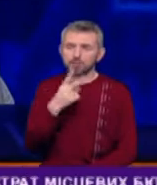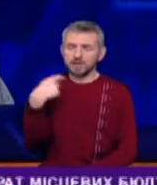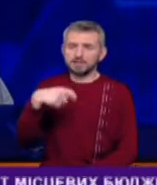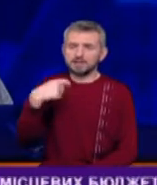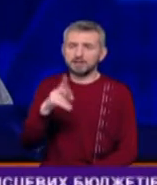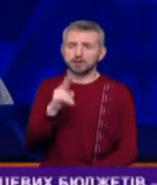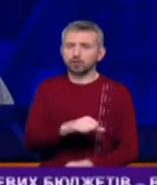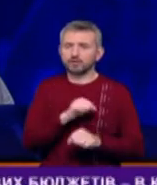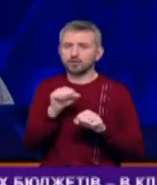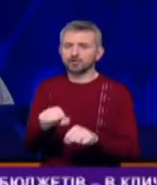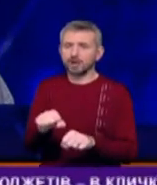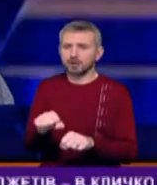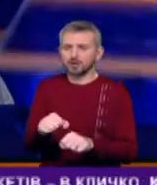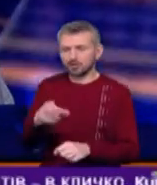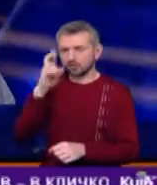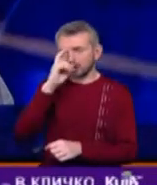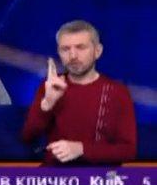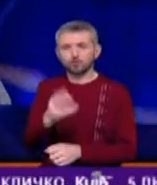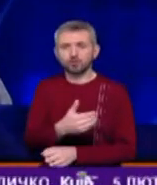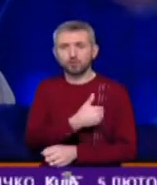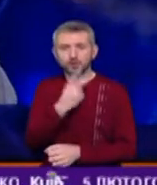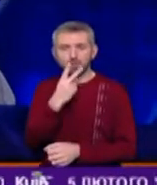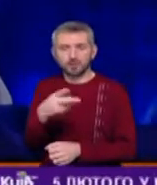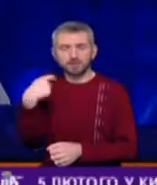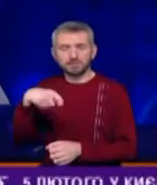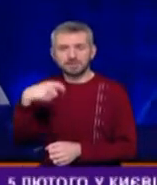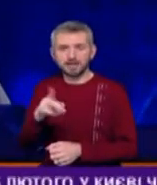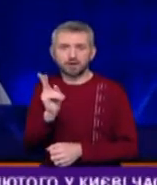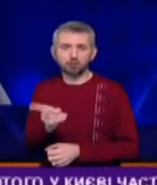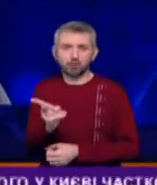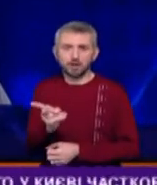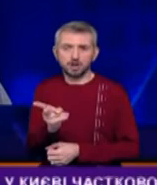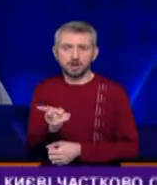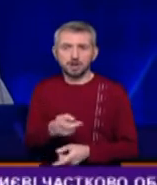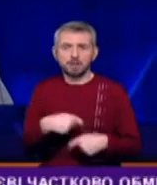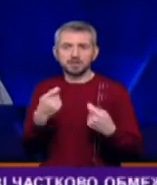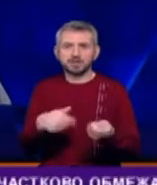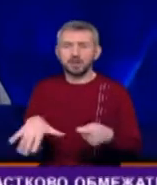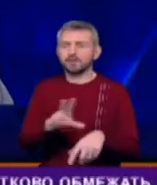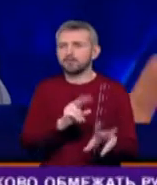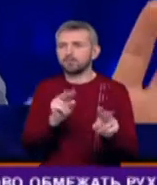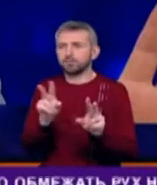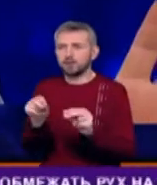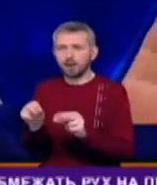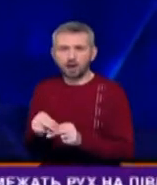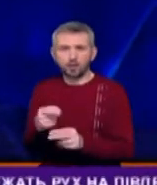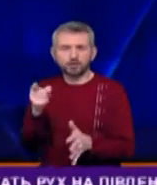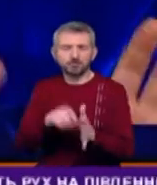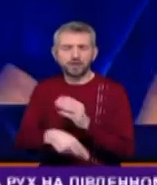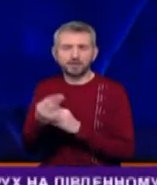який захищає державу. Хтось хоче побачити президента, який принесе всім благо, дешеві ціни